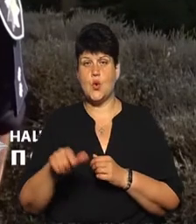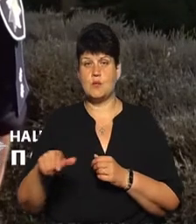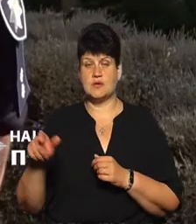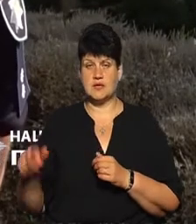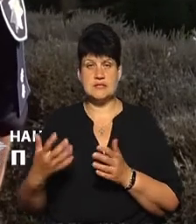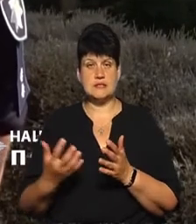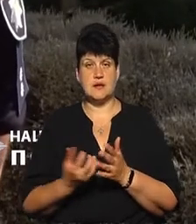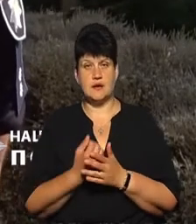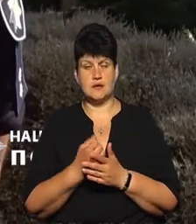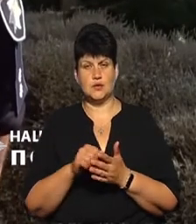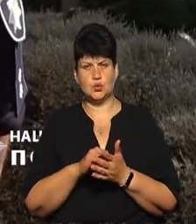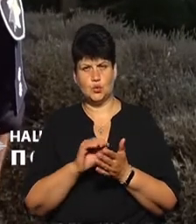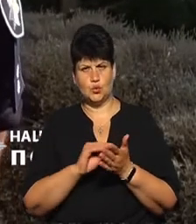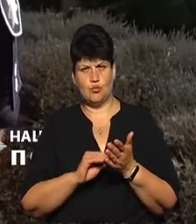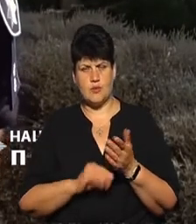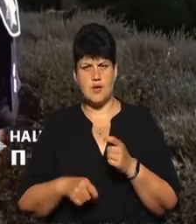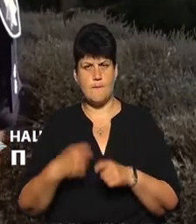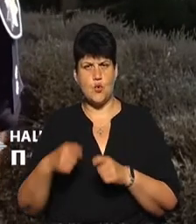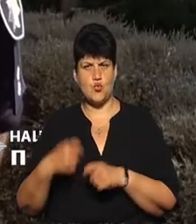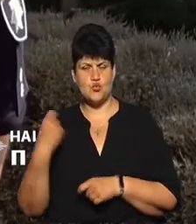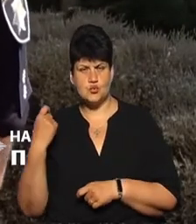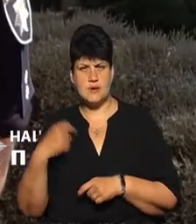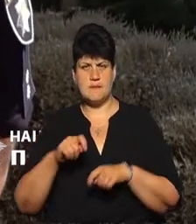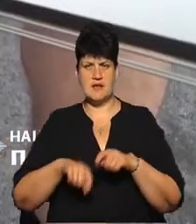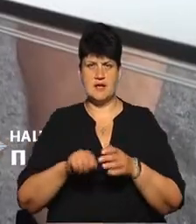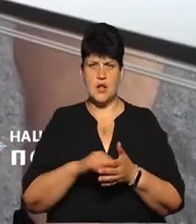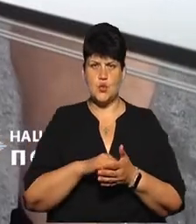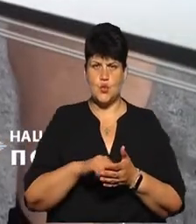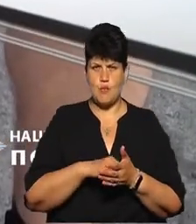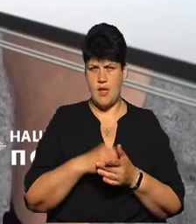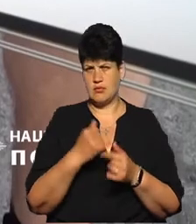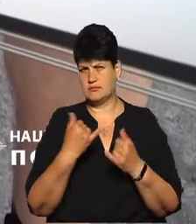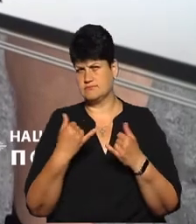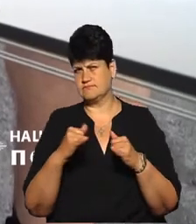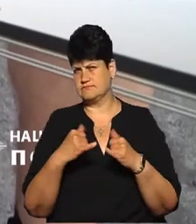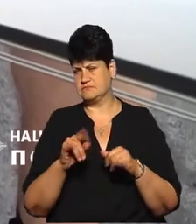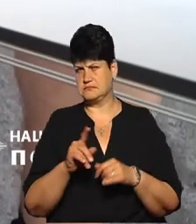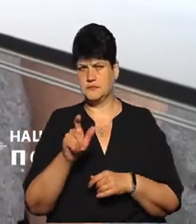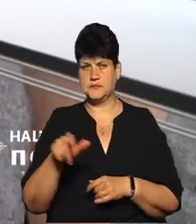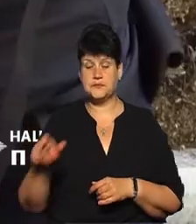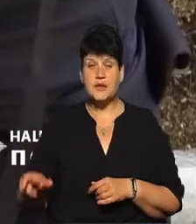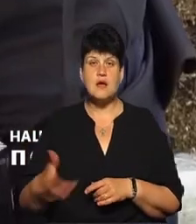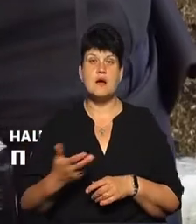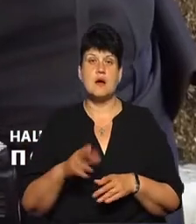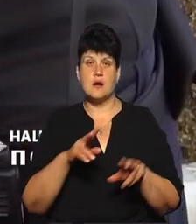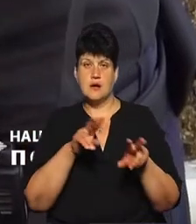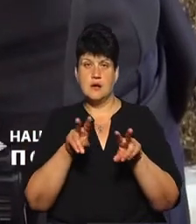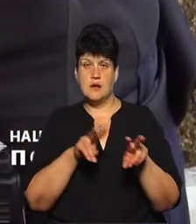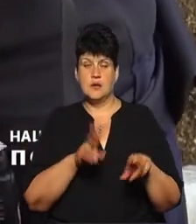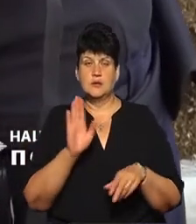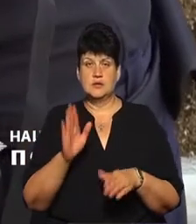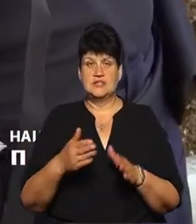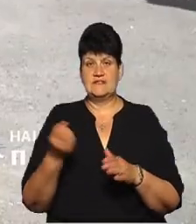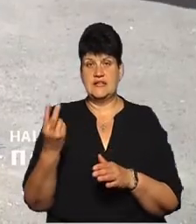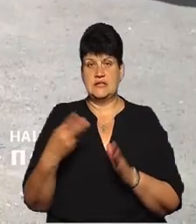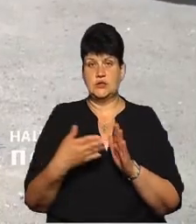та документування адмінправопорушень, перевірка документів підозрілих осіб. Патрулюватимуть поліцейські з 12 до